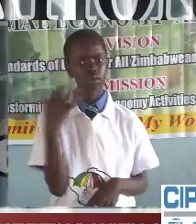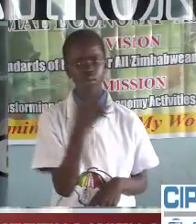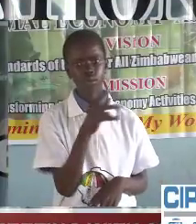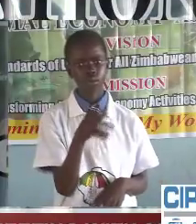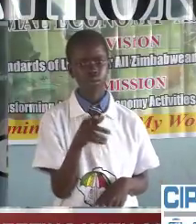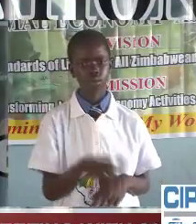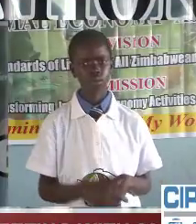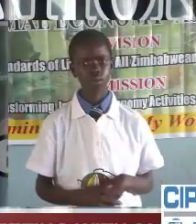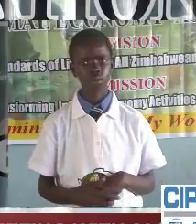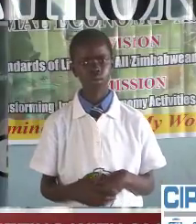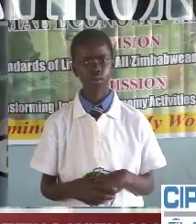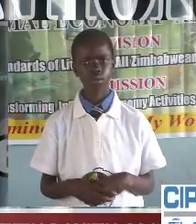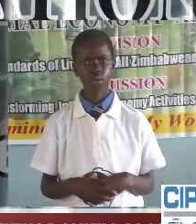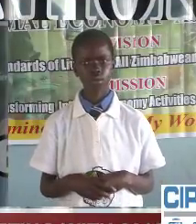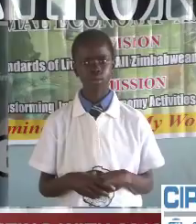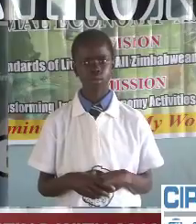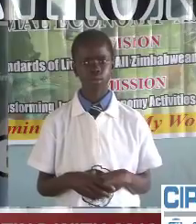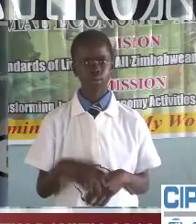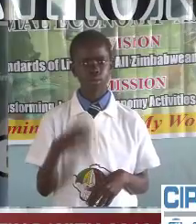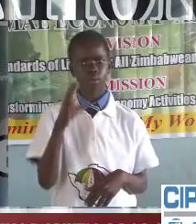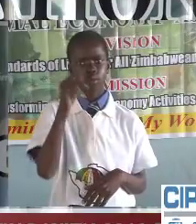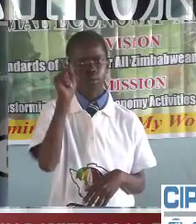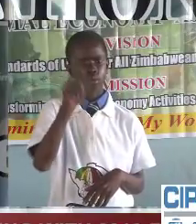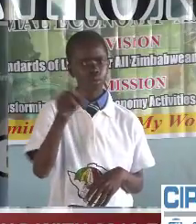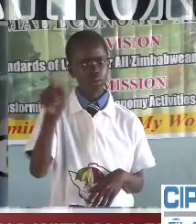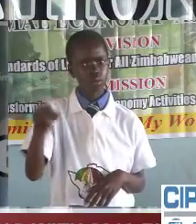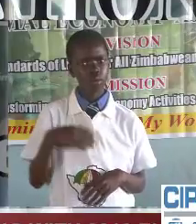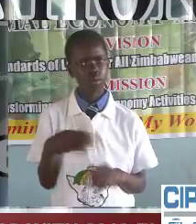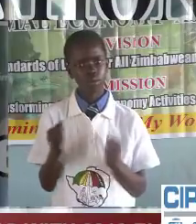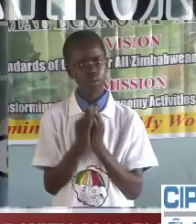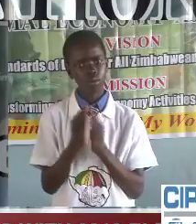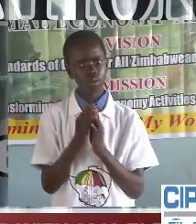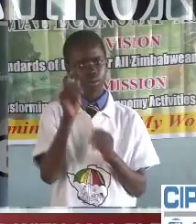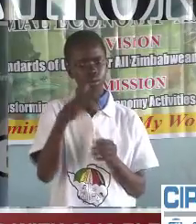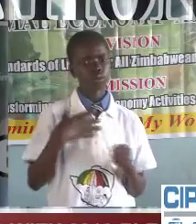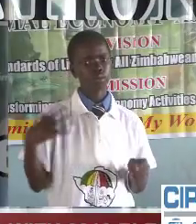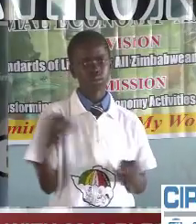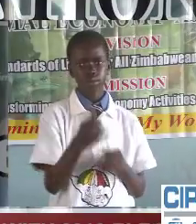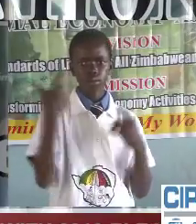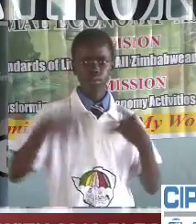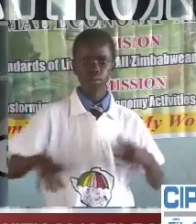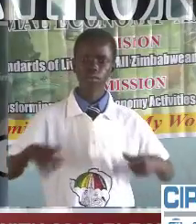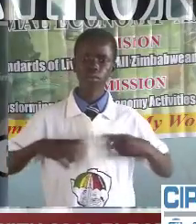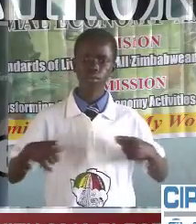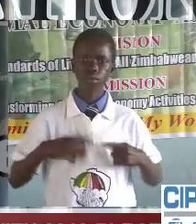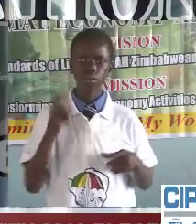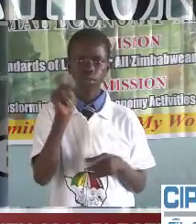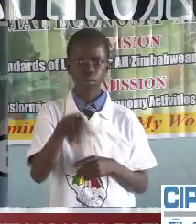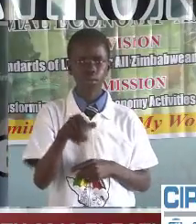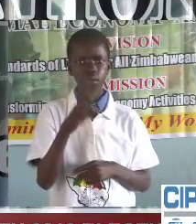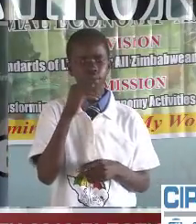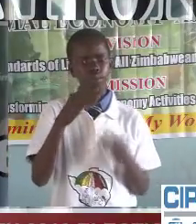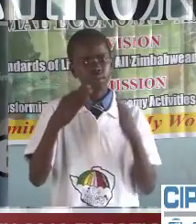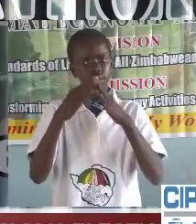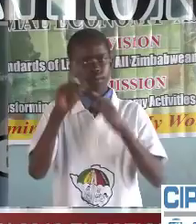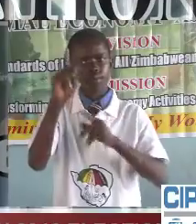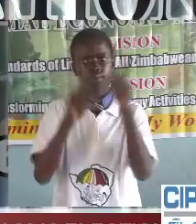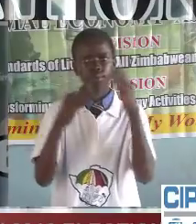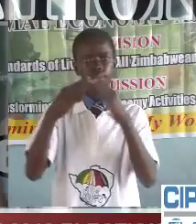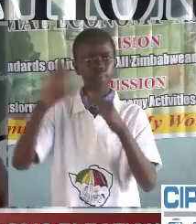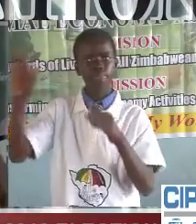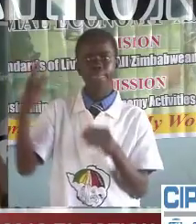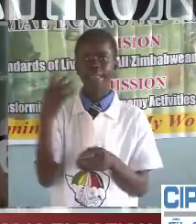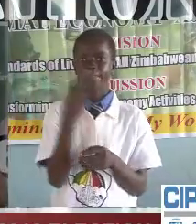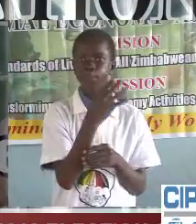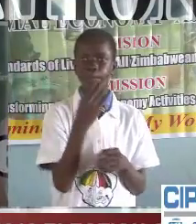yatiri kutaura nezvayo iyi, pane issue yokuti ndofunga tiri kuwandirwa nemaestimates. Zvikwereti zvatinazvo mudzimba umu haisiri